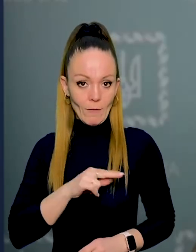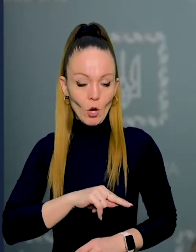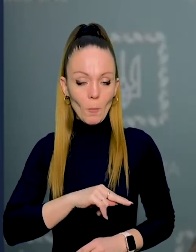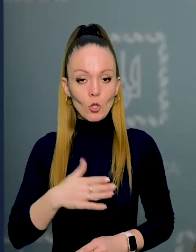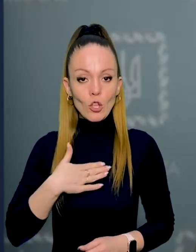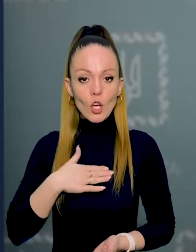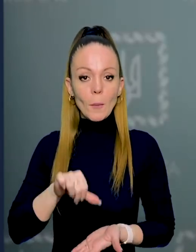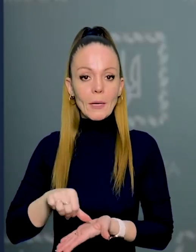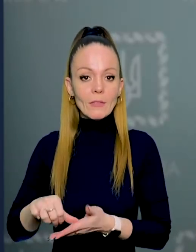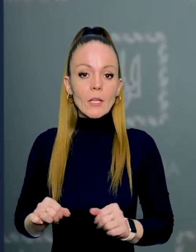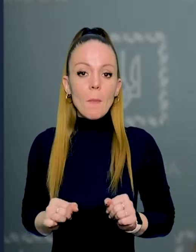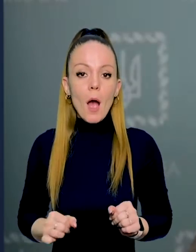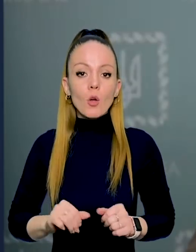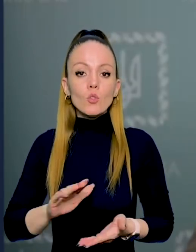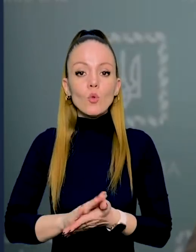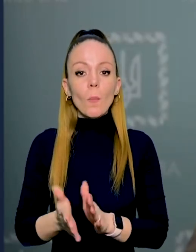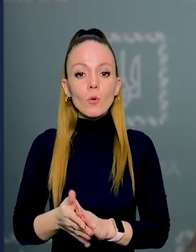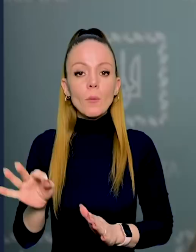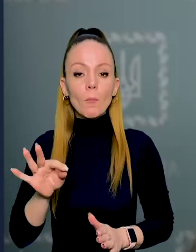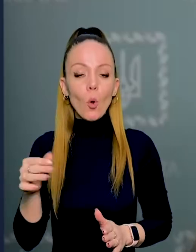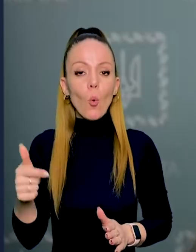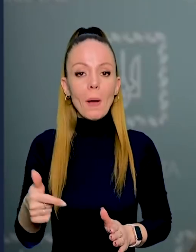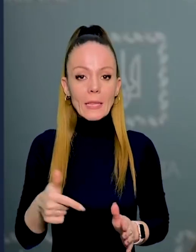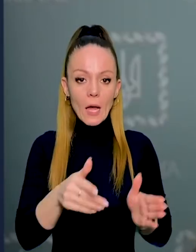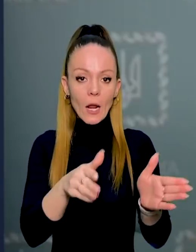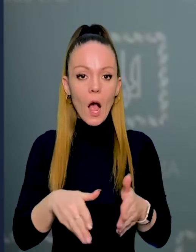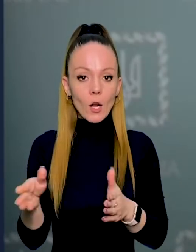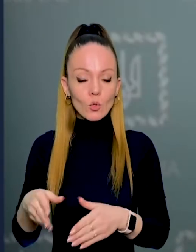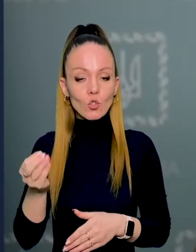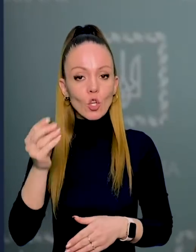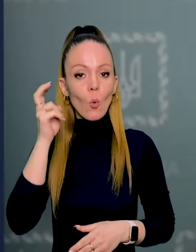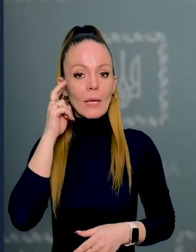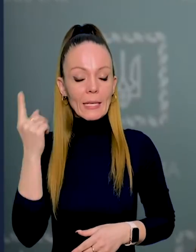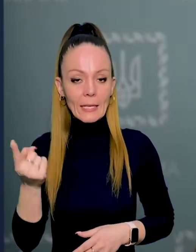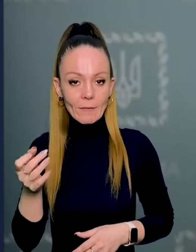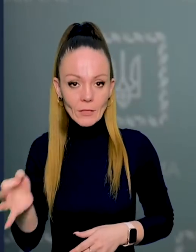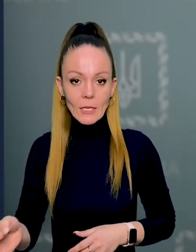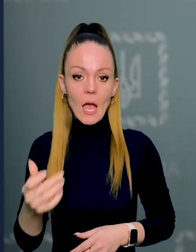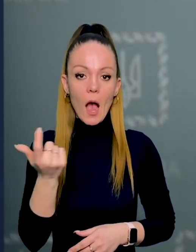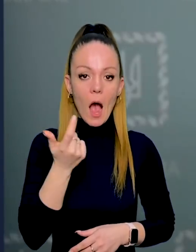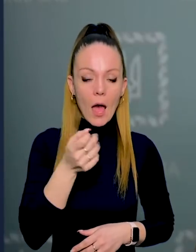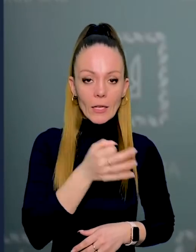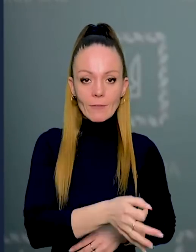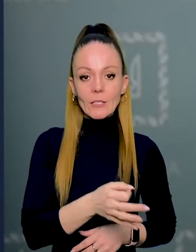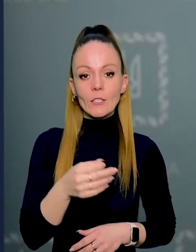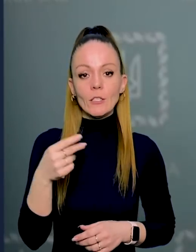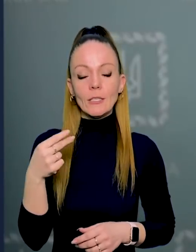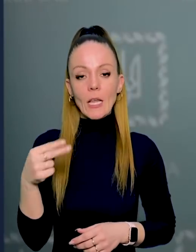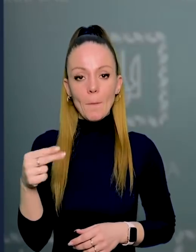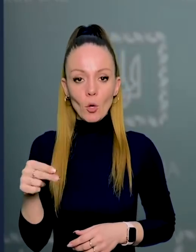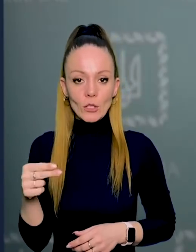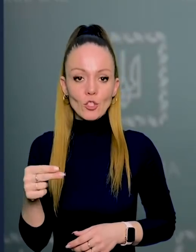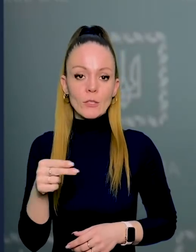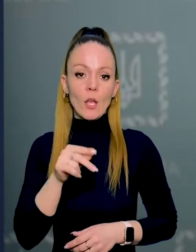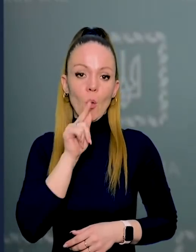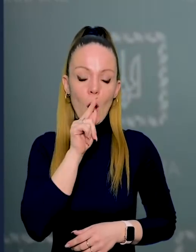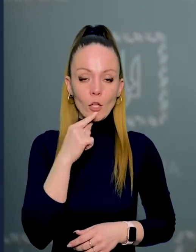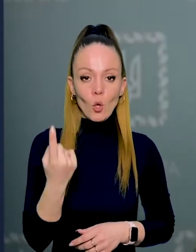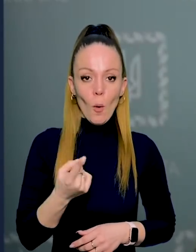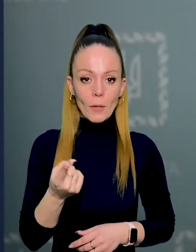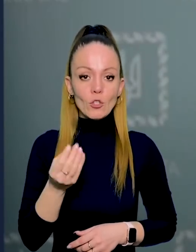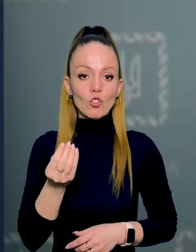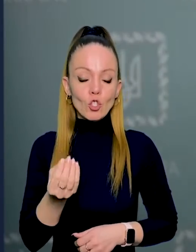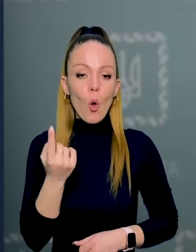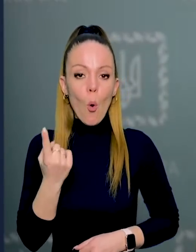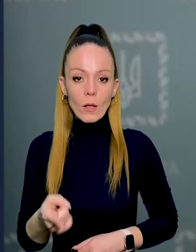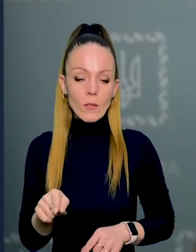роботу. Наші представники намагаються домовитись про гуманітарні коридори ще й у Київській, у Харківській, Запорізькій, у